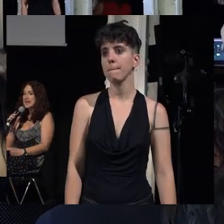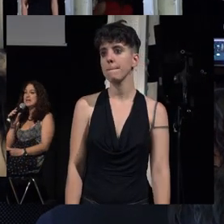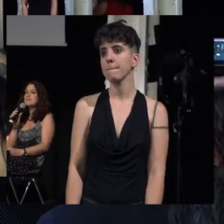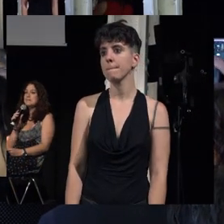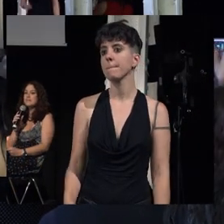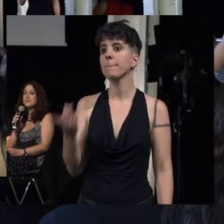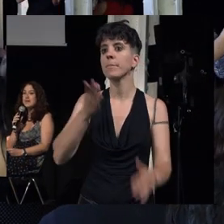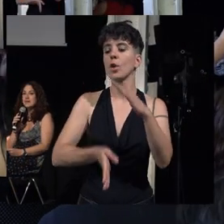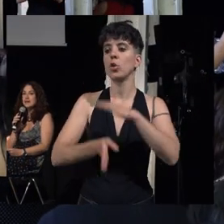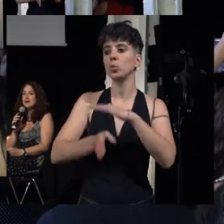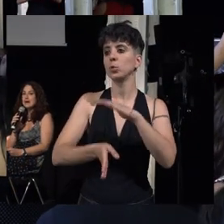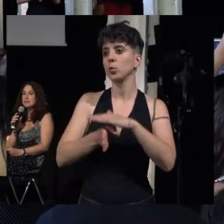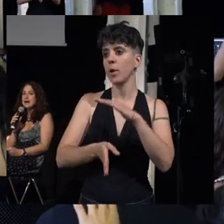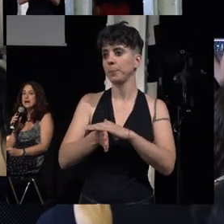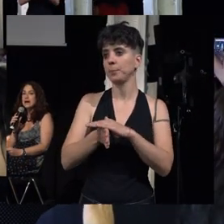Bé, seguim